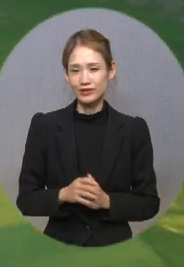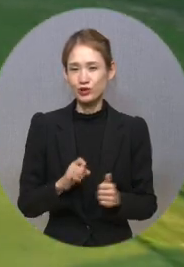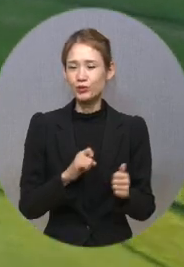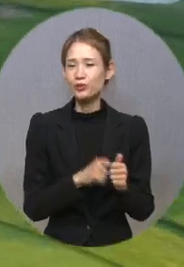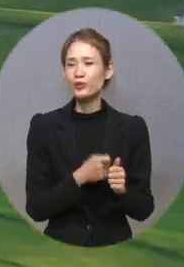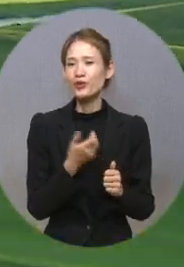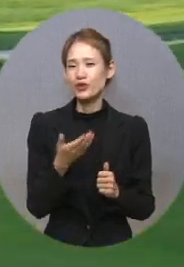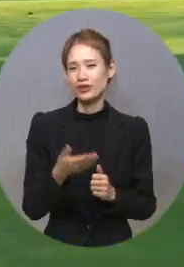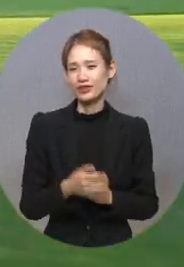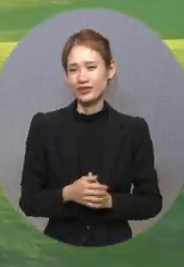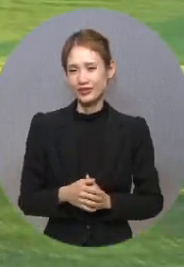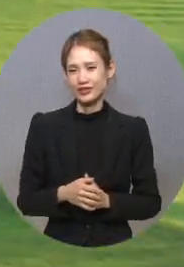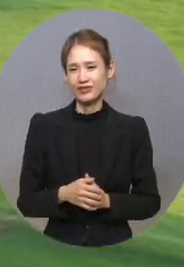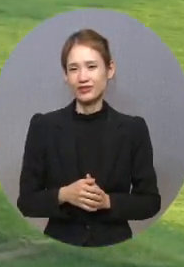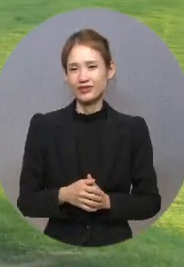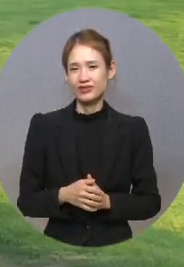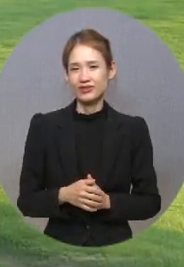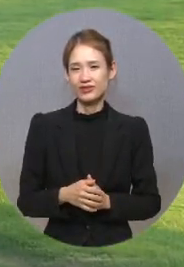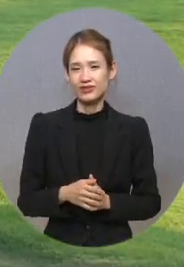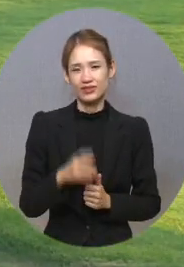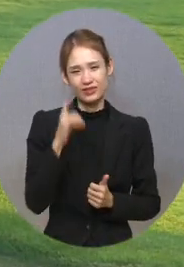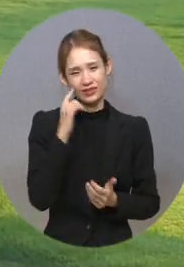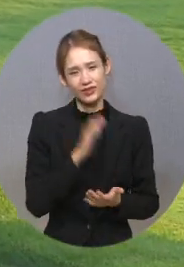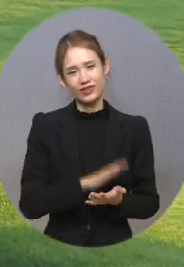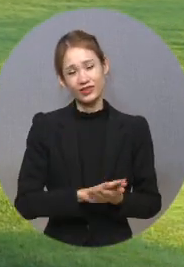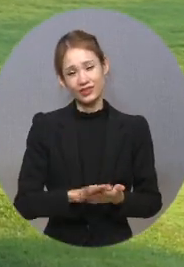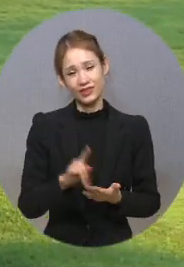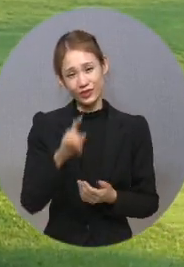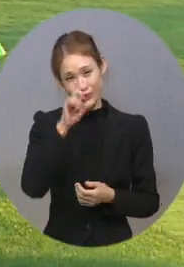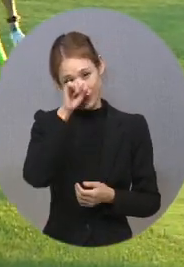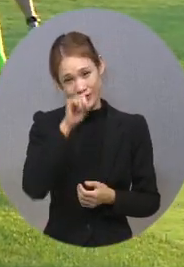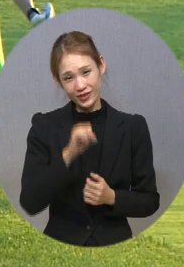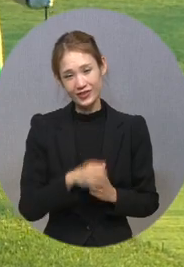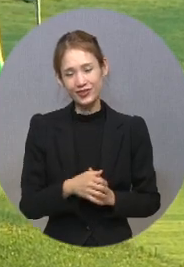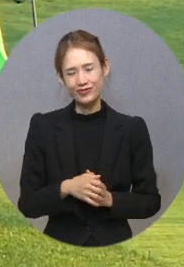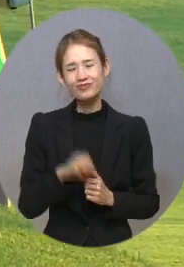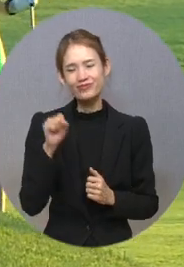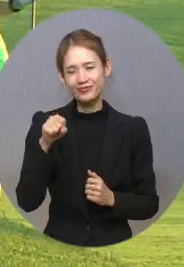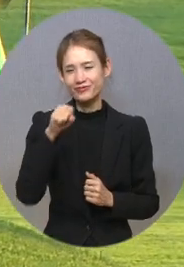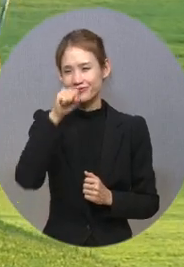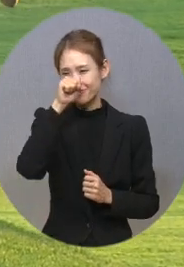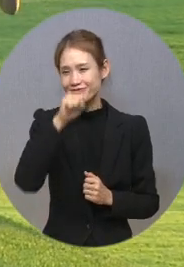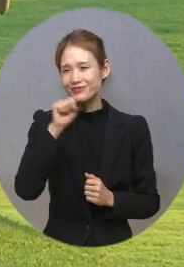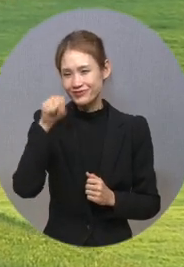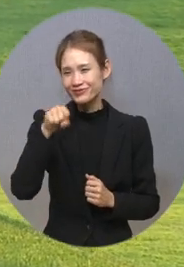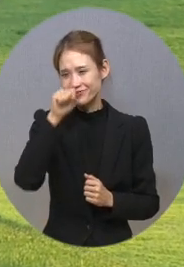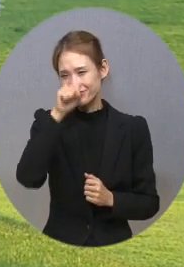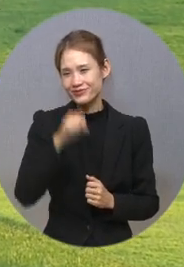벌칙이잖아. 근데 오빠 지금 시원해서 어. 좋지? 어, 좋다. 좋다.